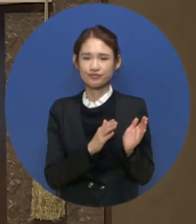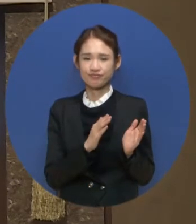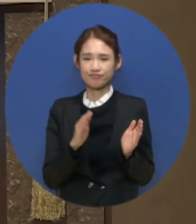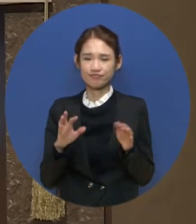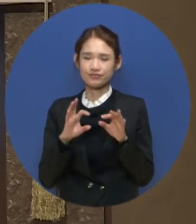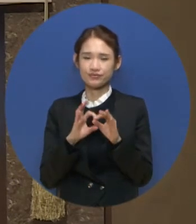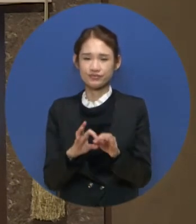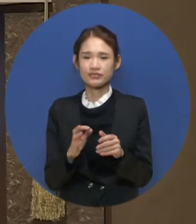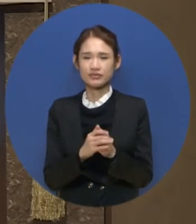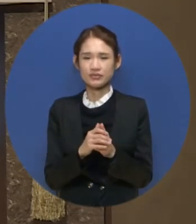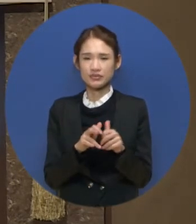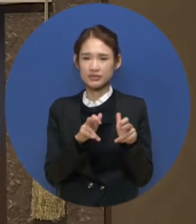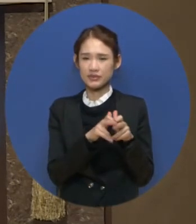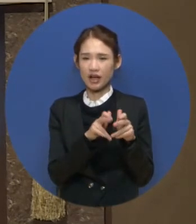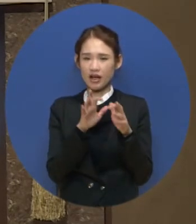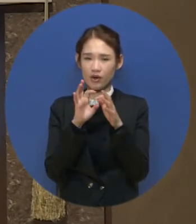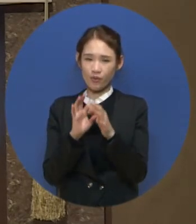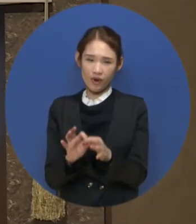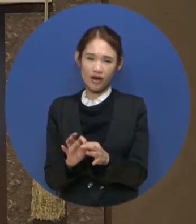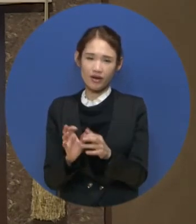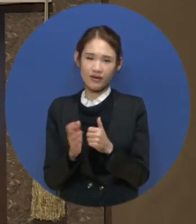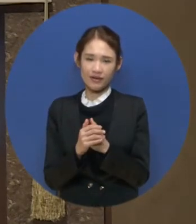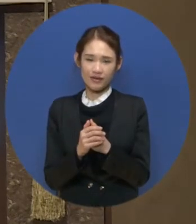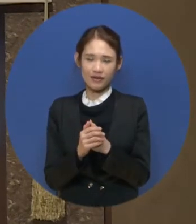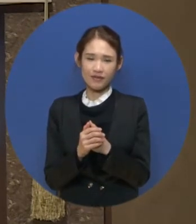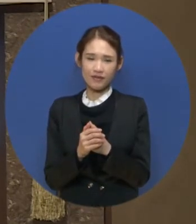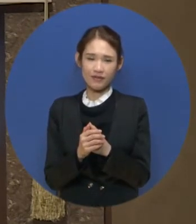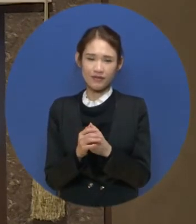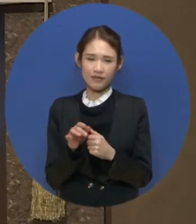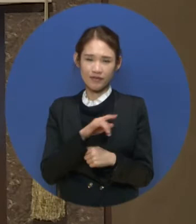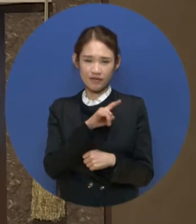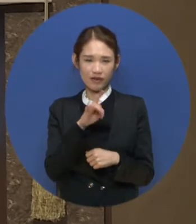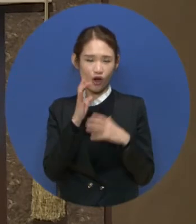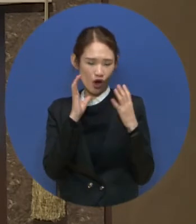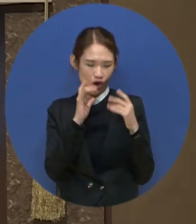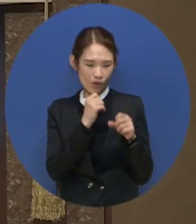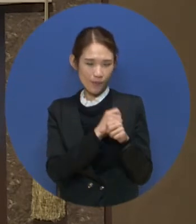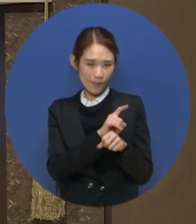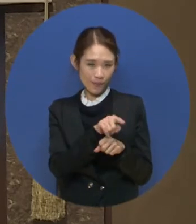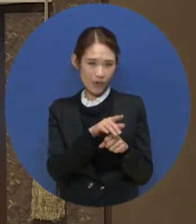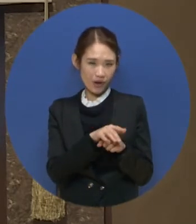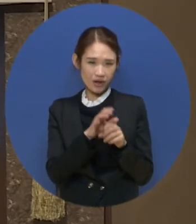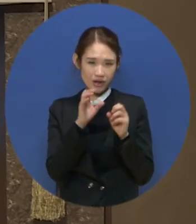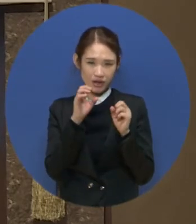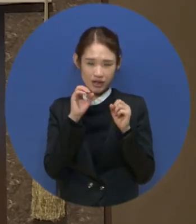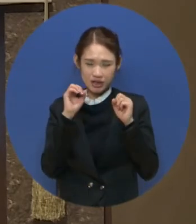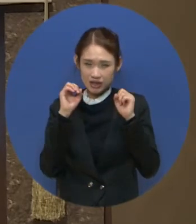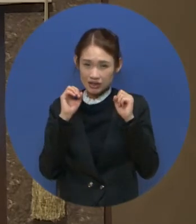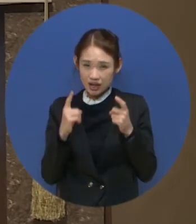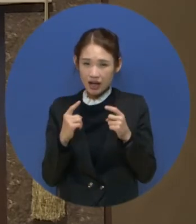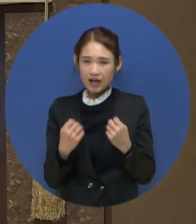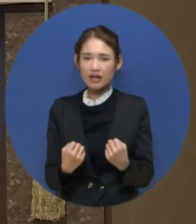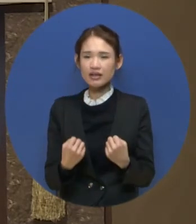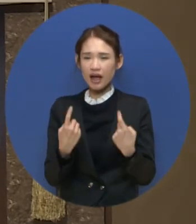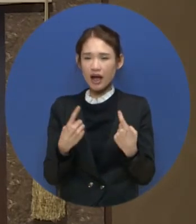과정을 통해서 아이들이 또 장애에 대해서 어려서 이게 또 하게 된 계기가